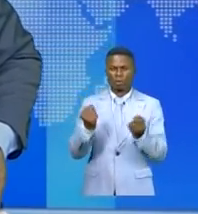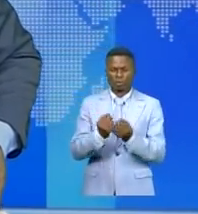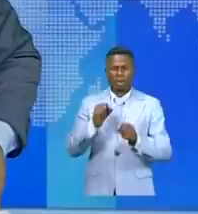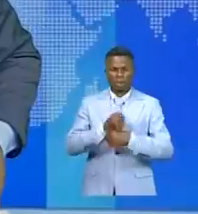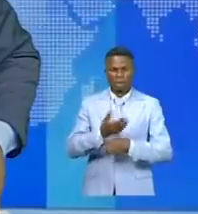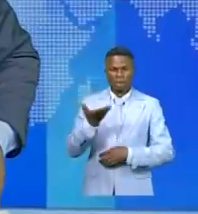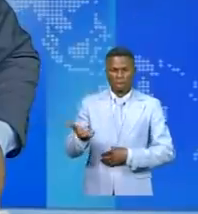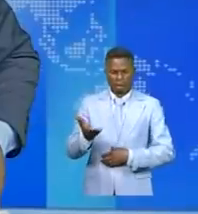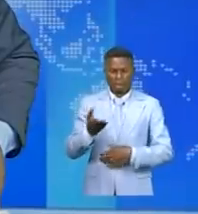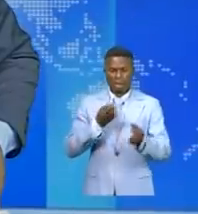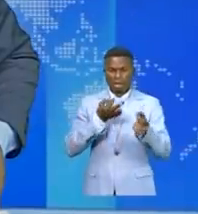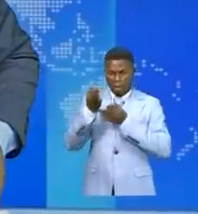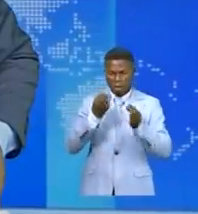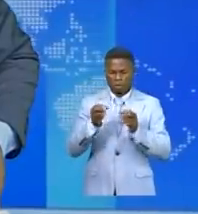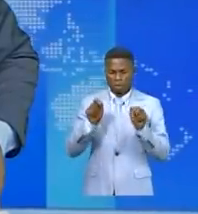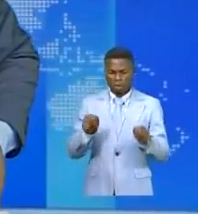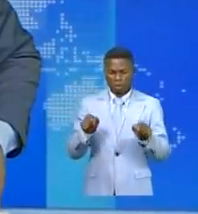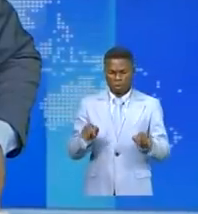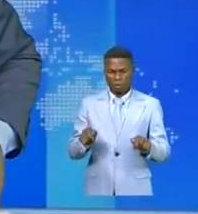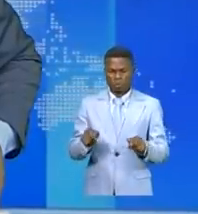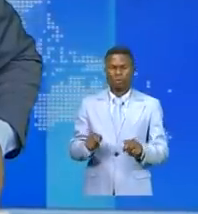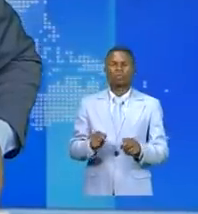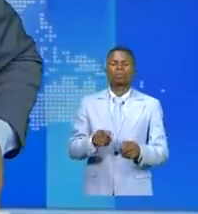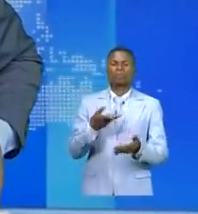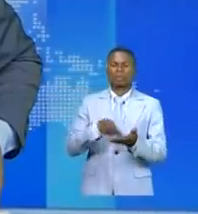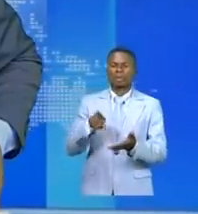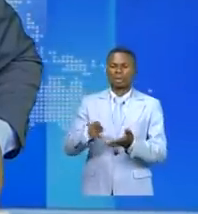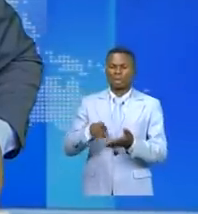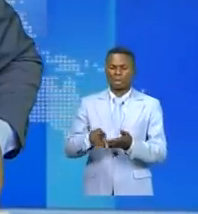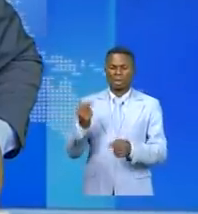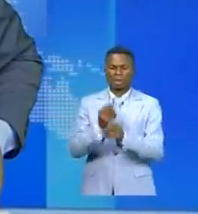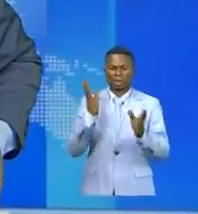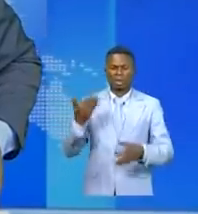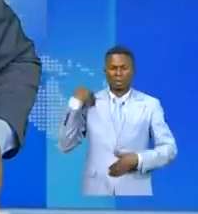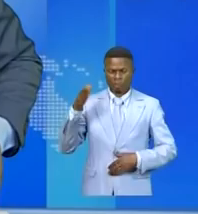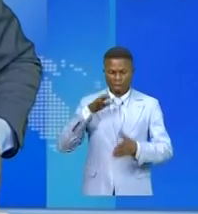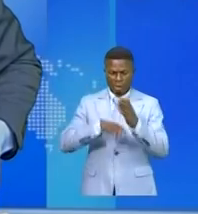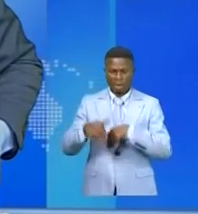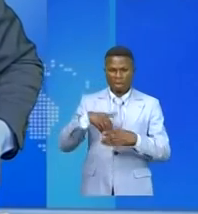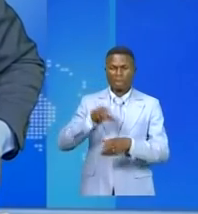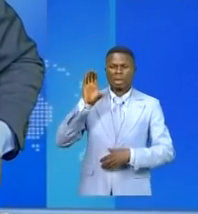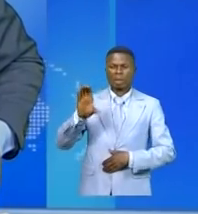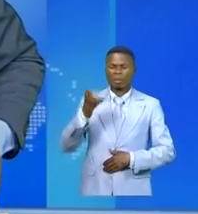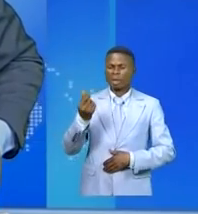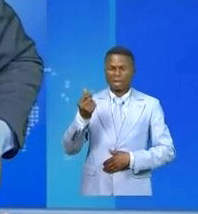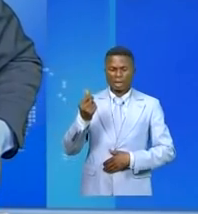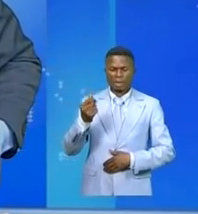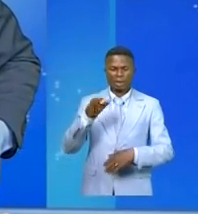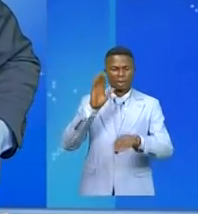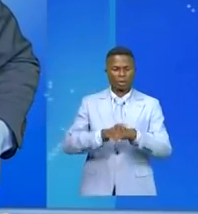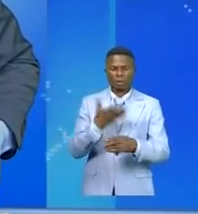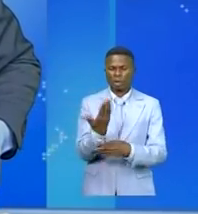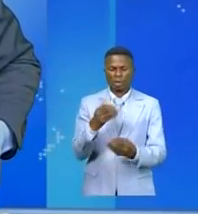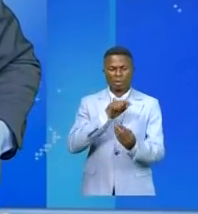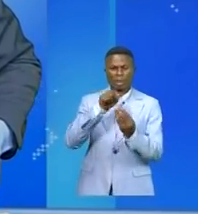jour. Les détails également dans ce journal. La bancarisation de la paye du personnel de l'État. Certes, l'argent ne circule plus entre les mains